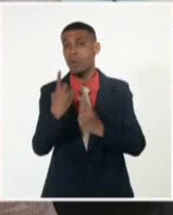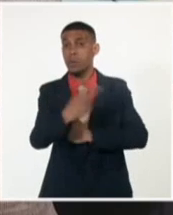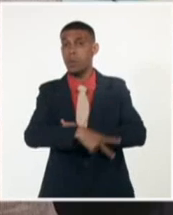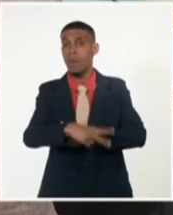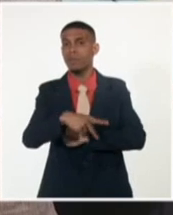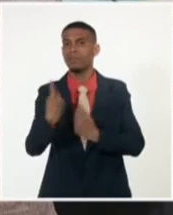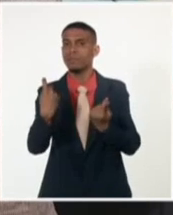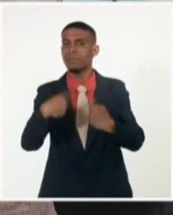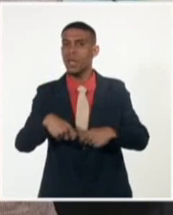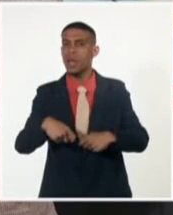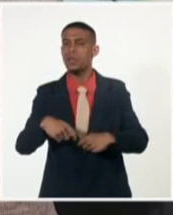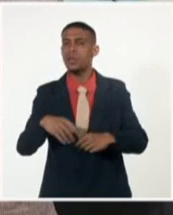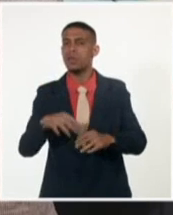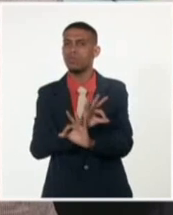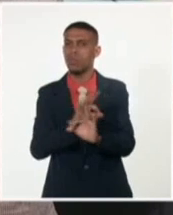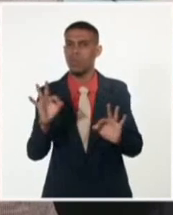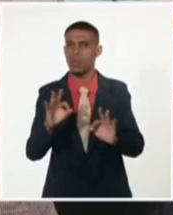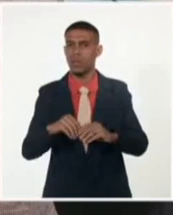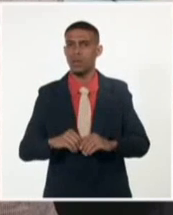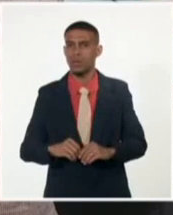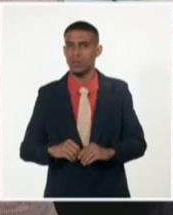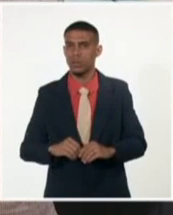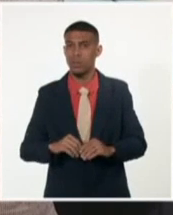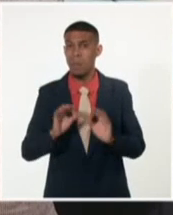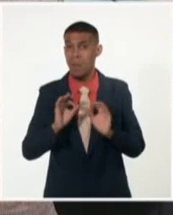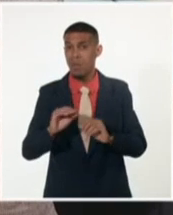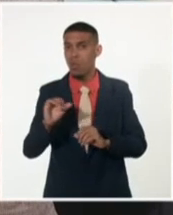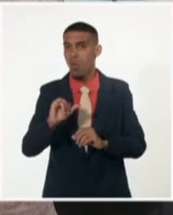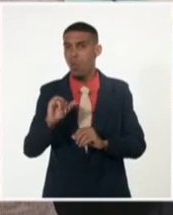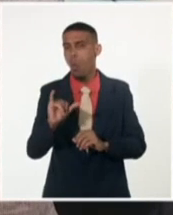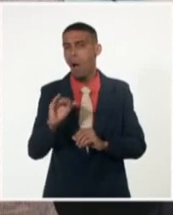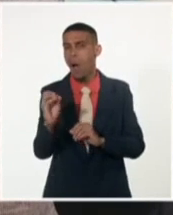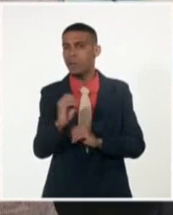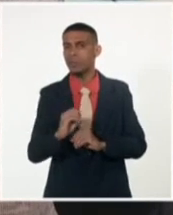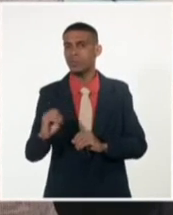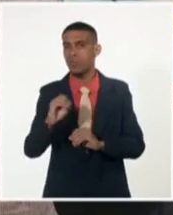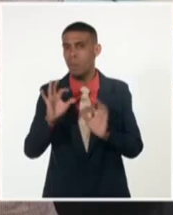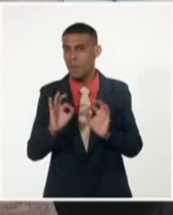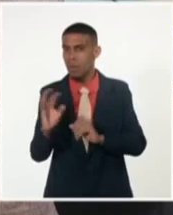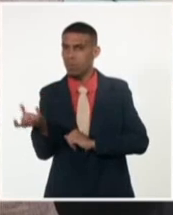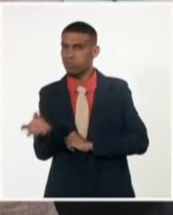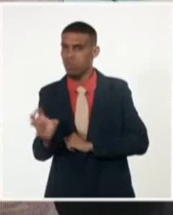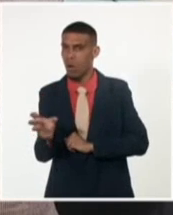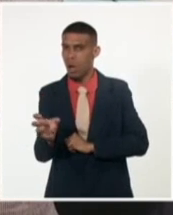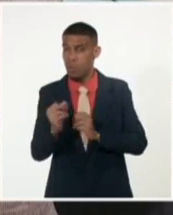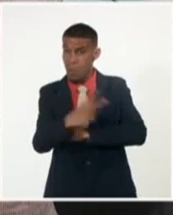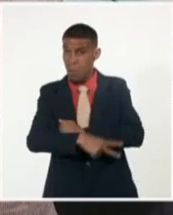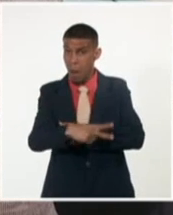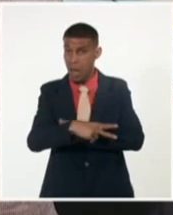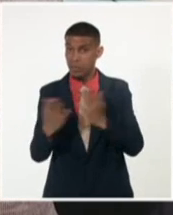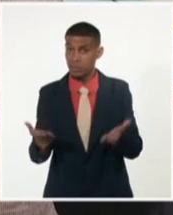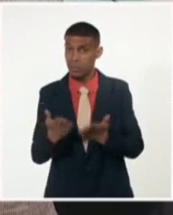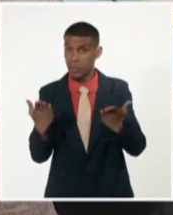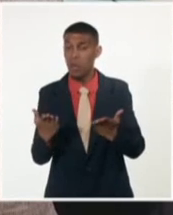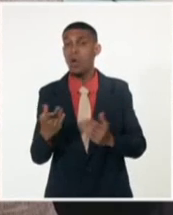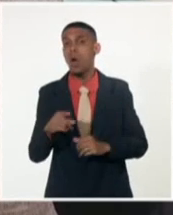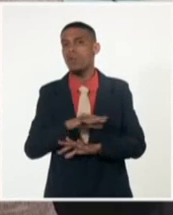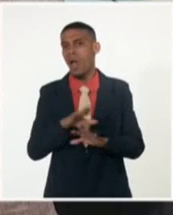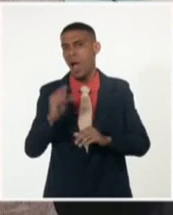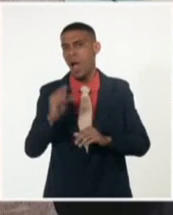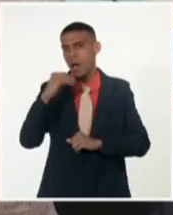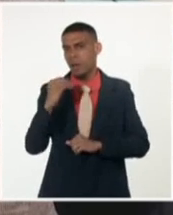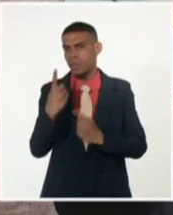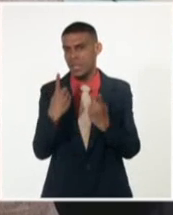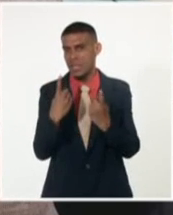de giro no utilizados para que los reorienten hacia estos bancos y los países en desarrollo, teniendo en cuenta sus